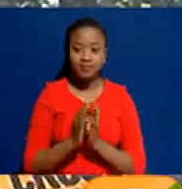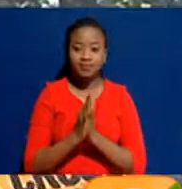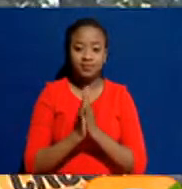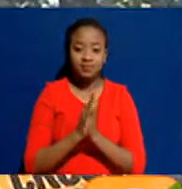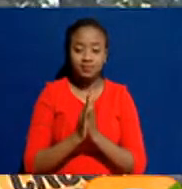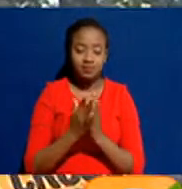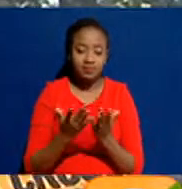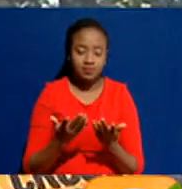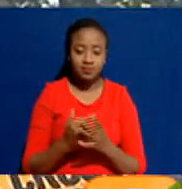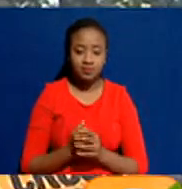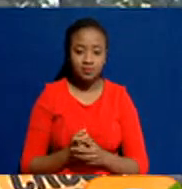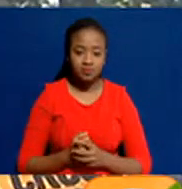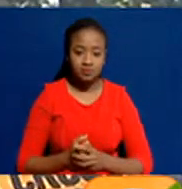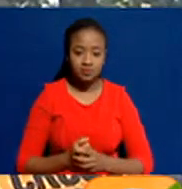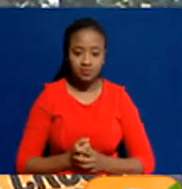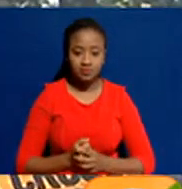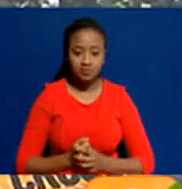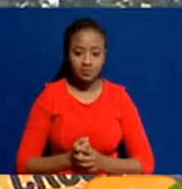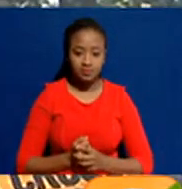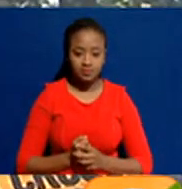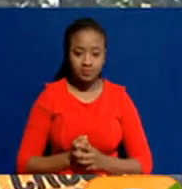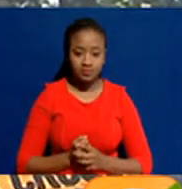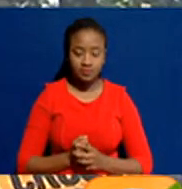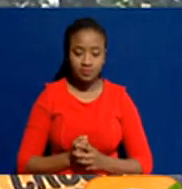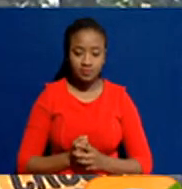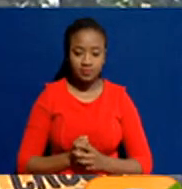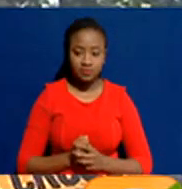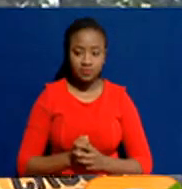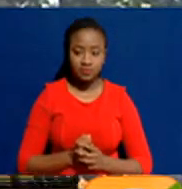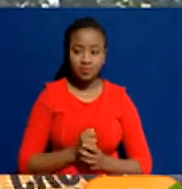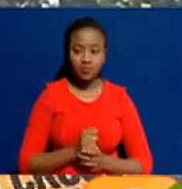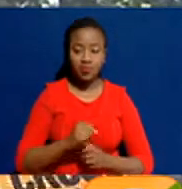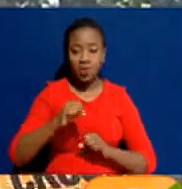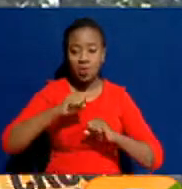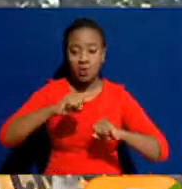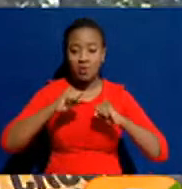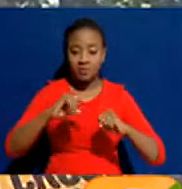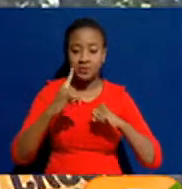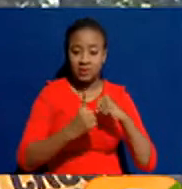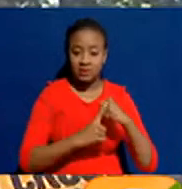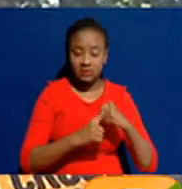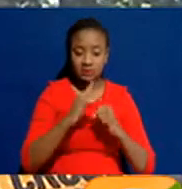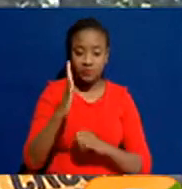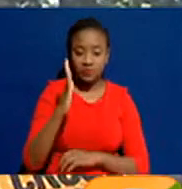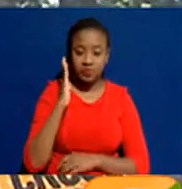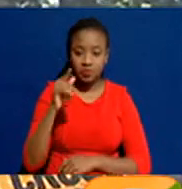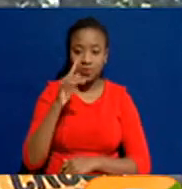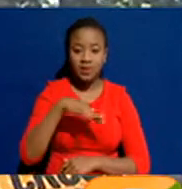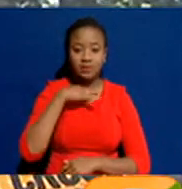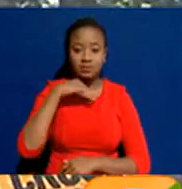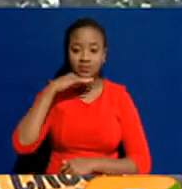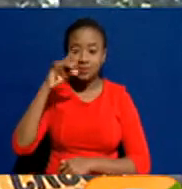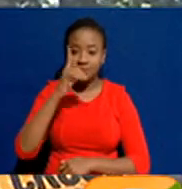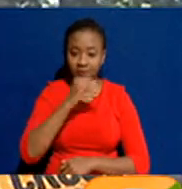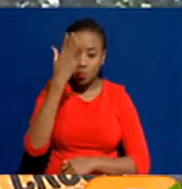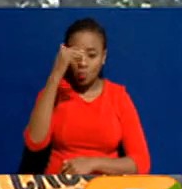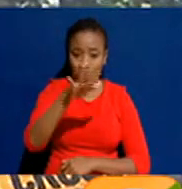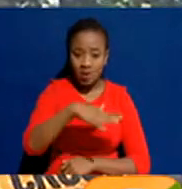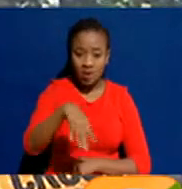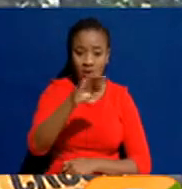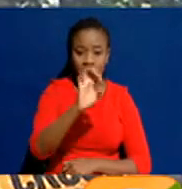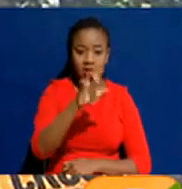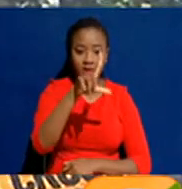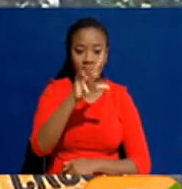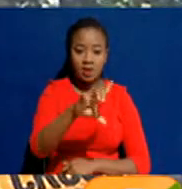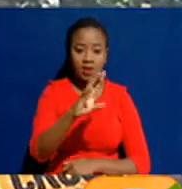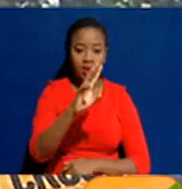kuanzia sasa hadi tamati. Maafisa sita usalama wameuawa kufuatia shambulizi la kigaidi katika eneo la Elwak katika